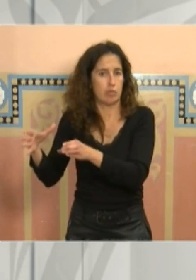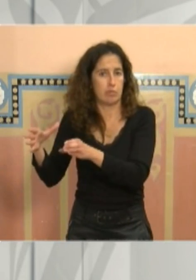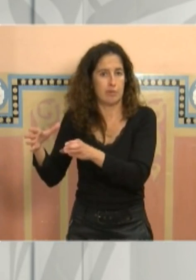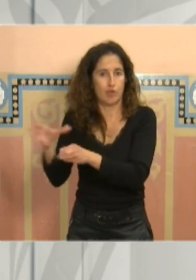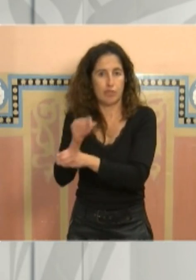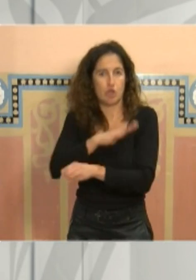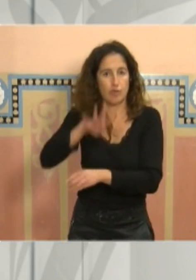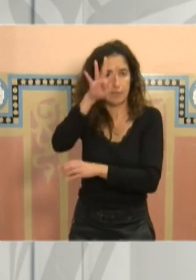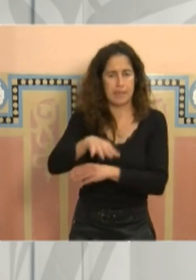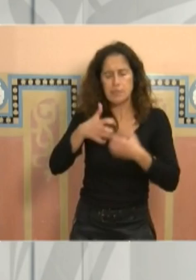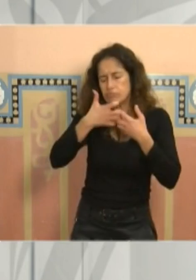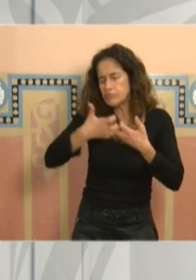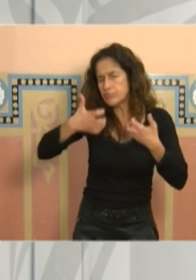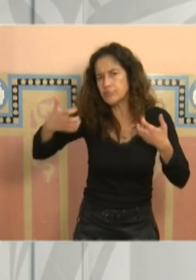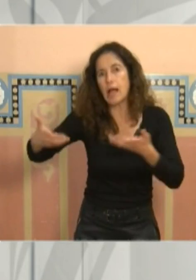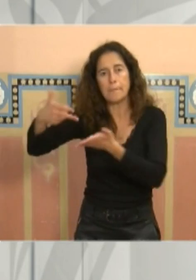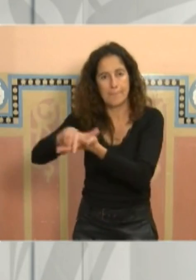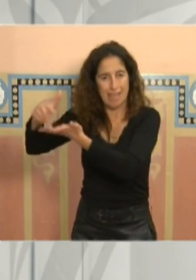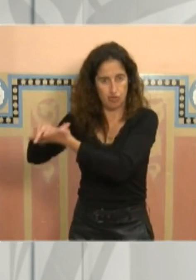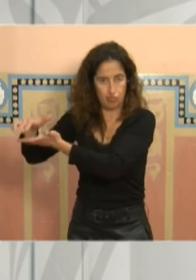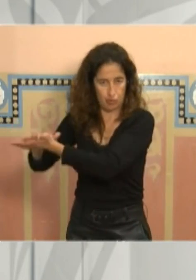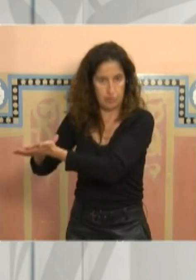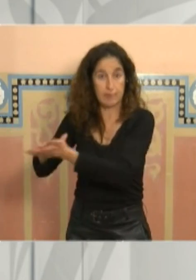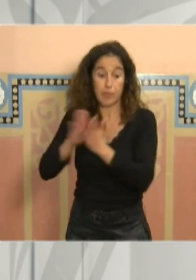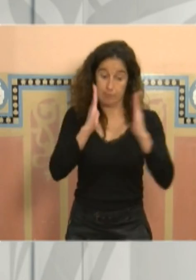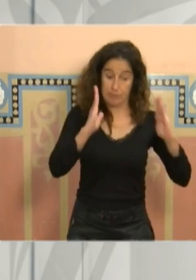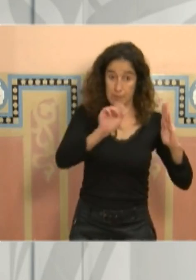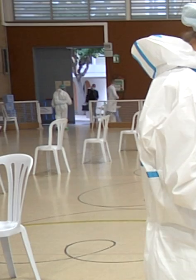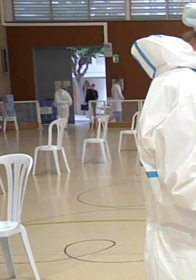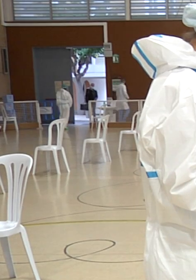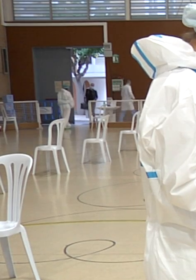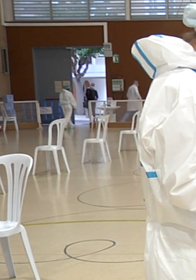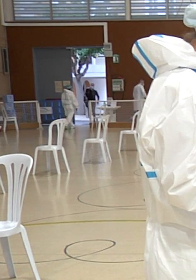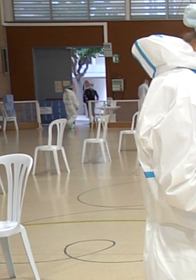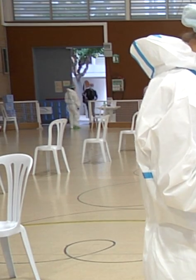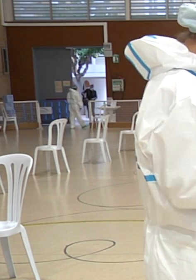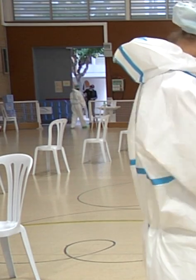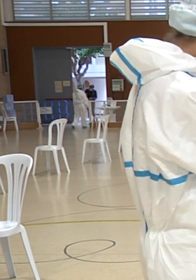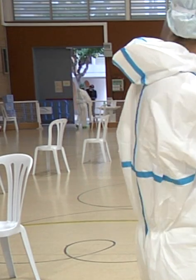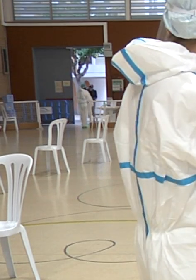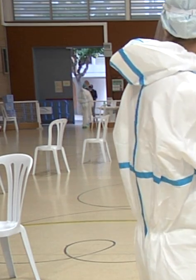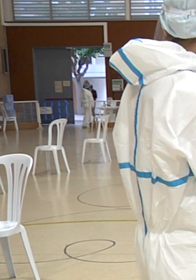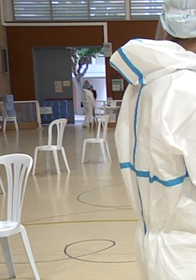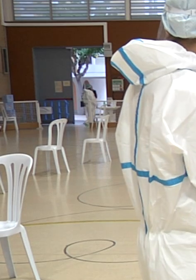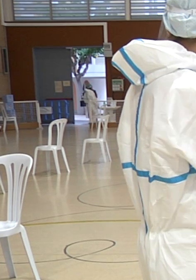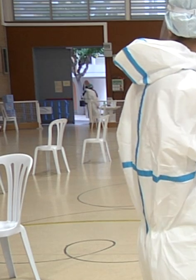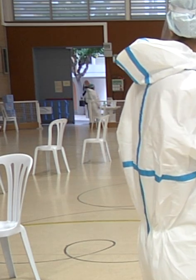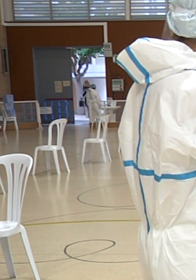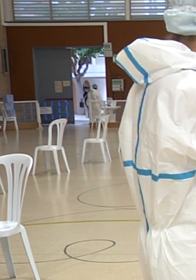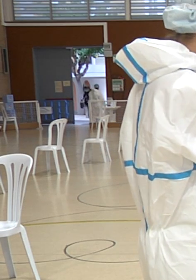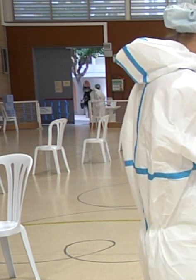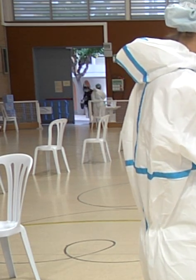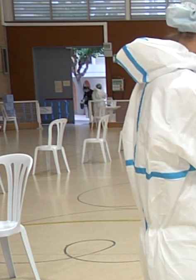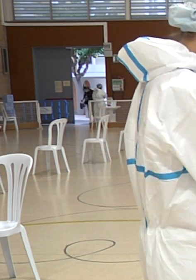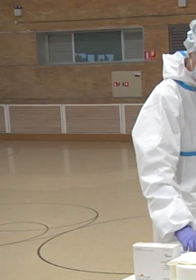això durarà mesos, però aquesta primera etapa és de gener a març. Des del Departament de Salut han volgut recordar